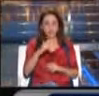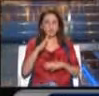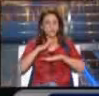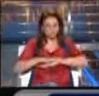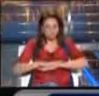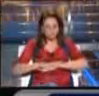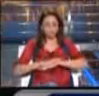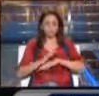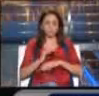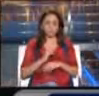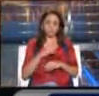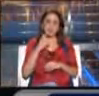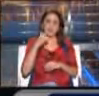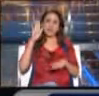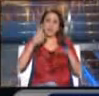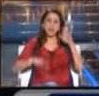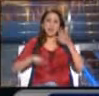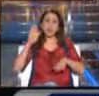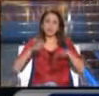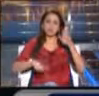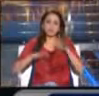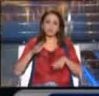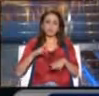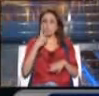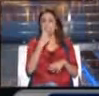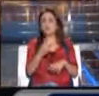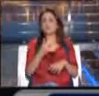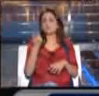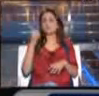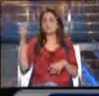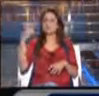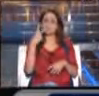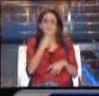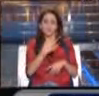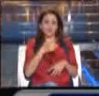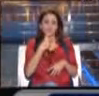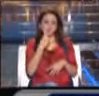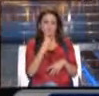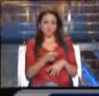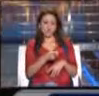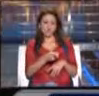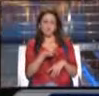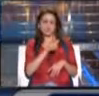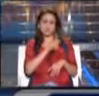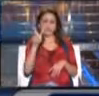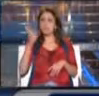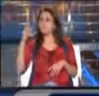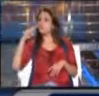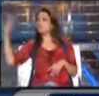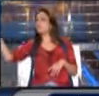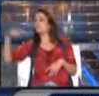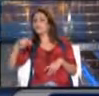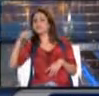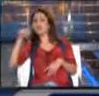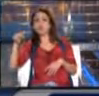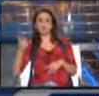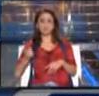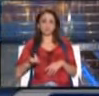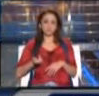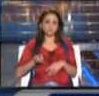كان العدل وجهات نظر ممكن تشوف امر معين في الظالم من وجهه نظر انه ده